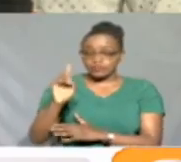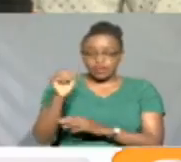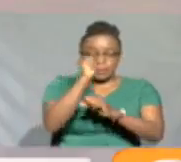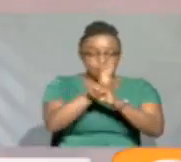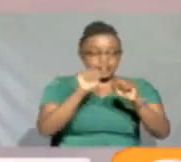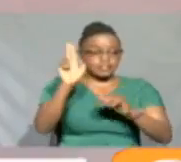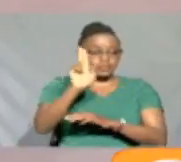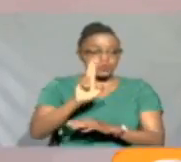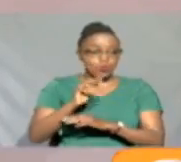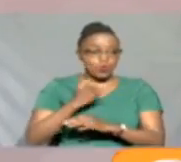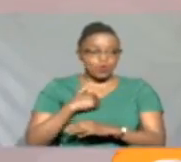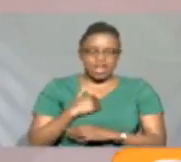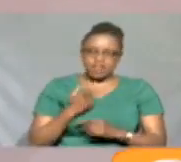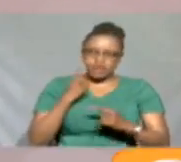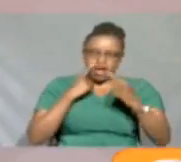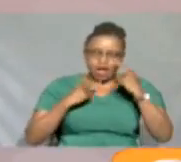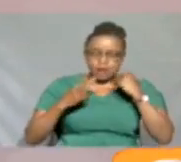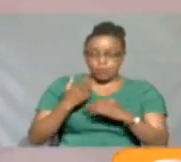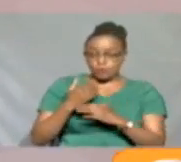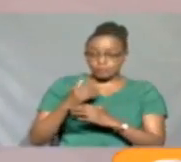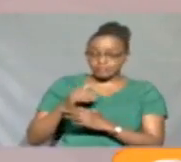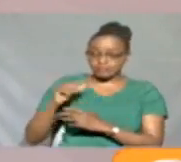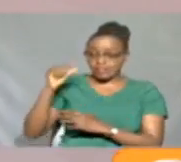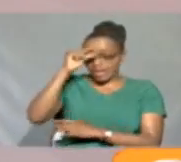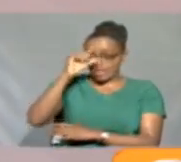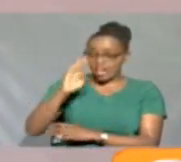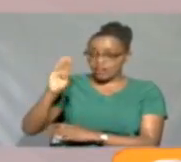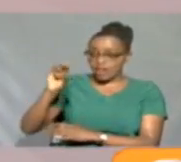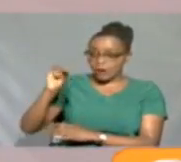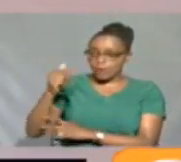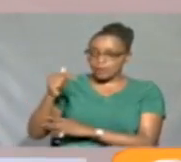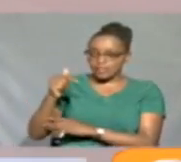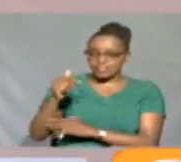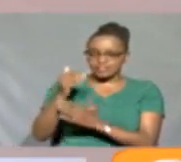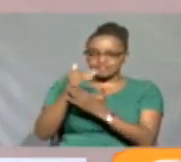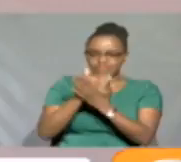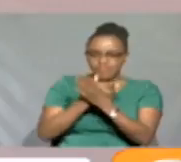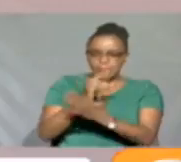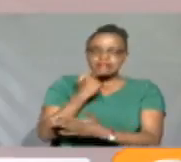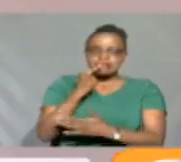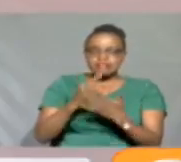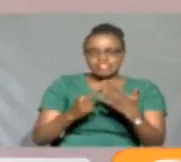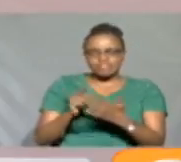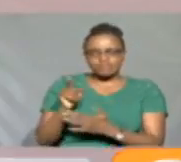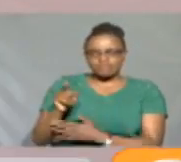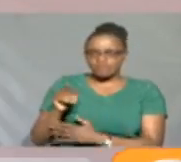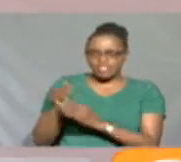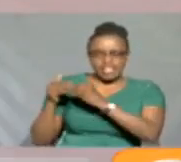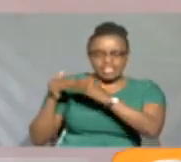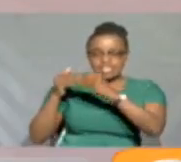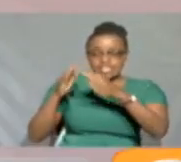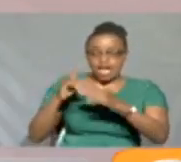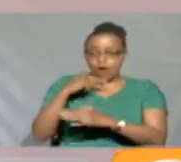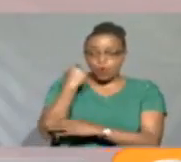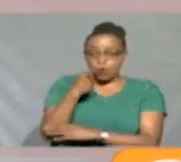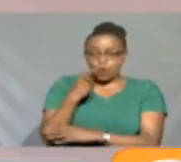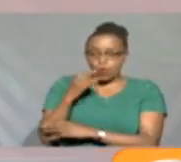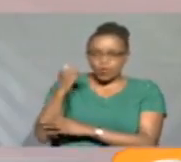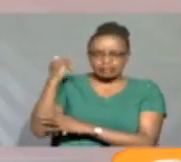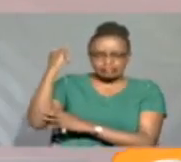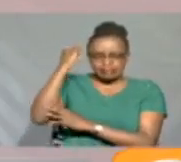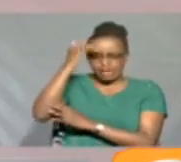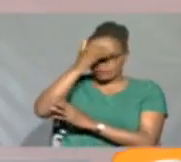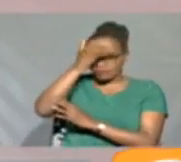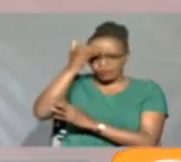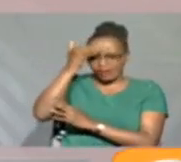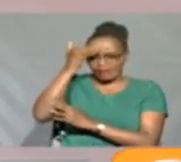Rais Uhuru Kenyatta amemwomboleza gavana wa Bomet Joyce Laboso. Kwenye ujumbe wake, rais amemtaja mwenda zake kama kiongozi atakayesalia kwenye kumbukumbu